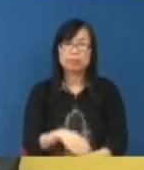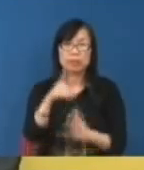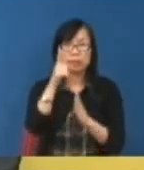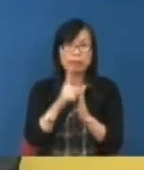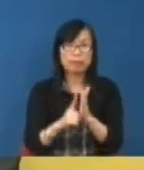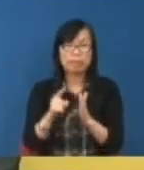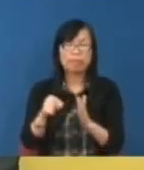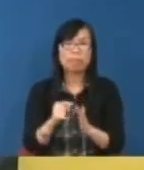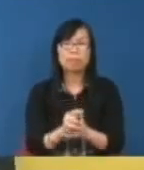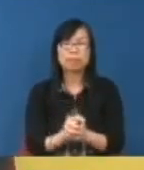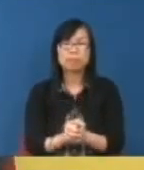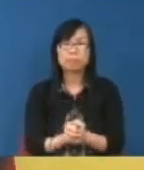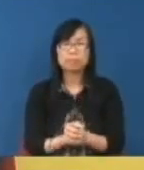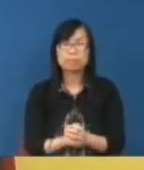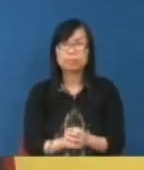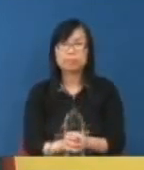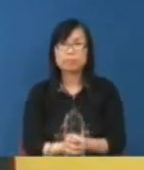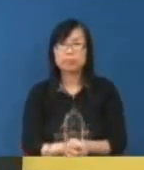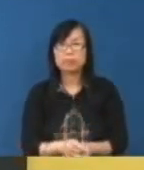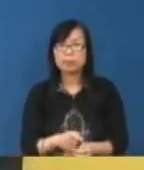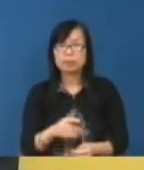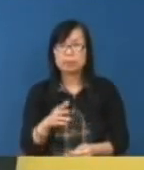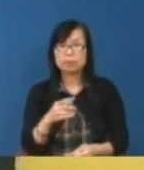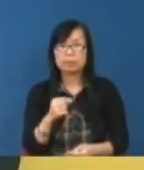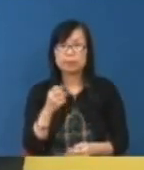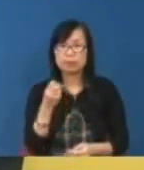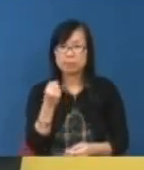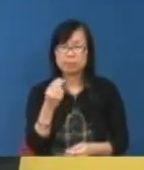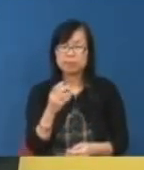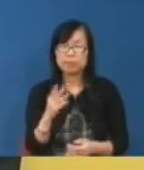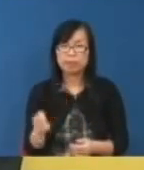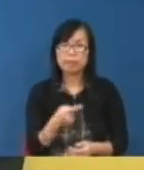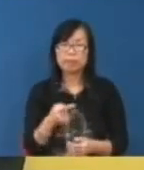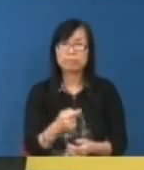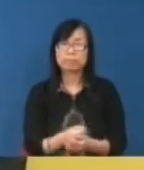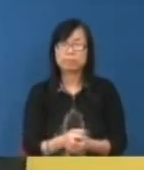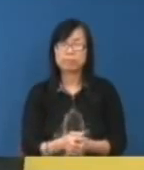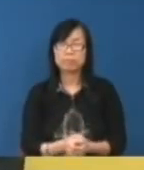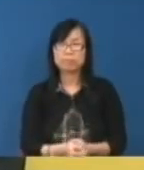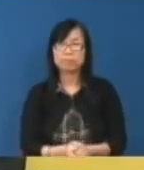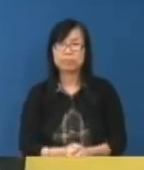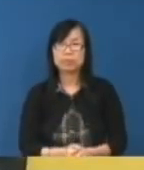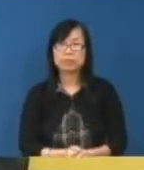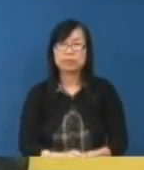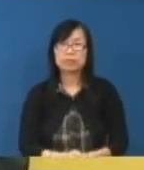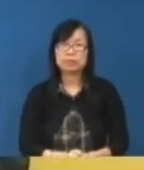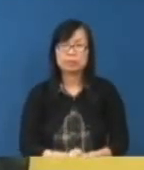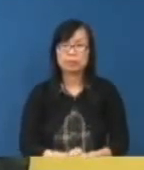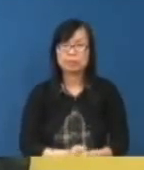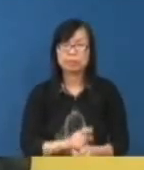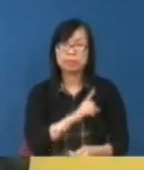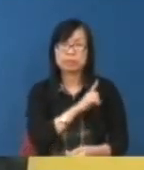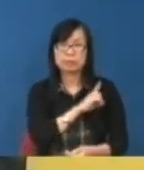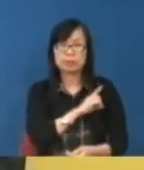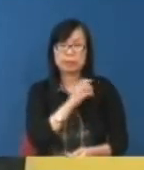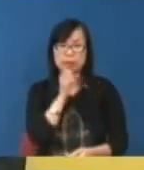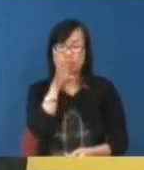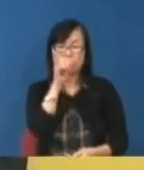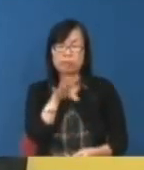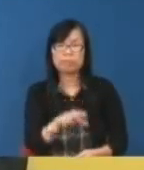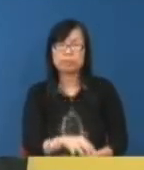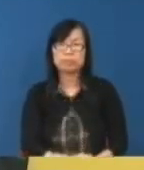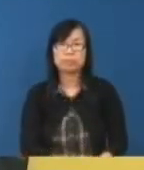啊嘛。咁啊，即係可以揼佢咯。雖然而家有20萬人，但係即係個位階低下，自己冇辦法出到聲，